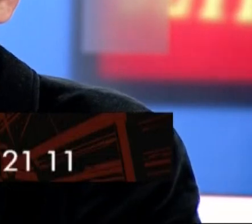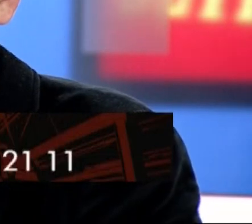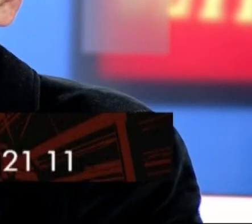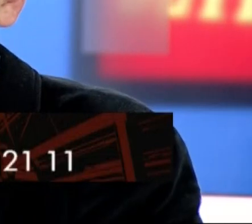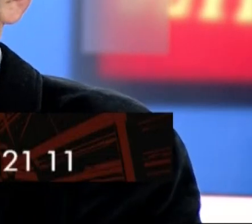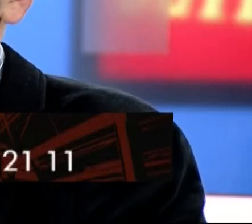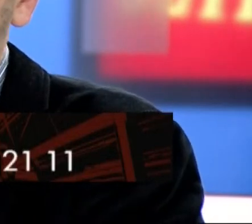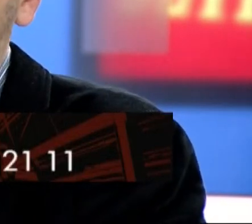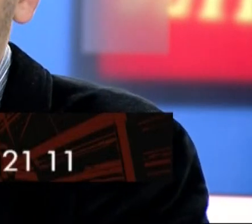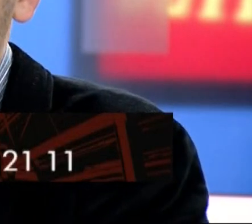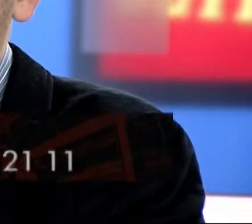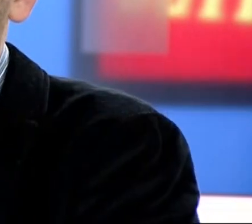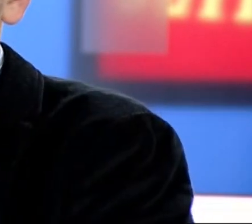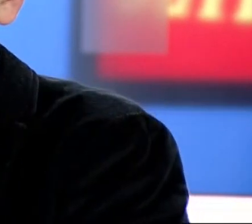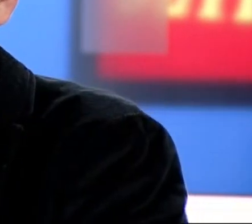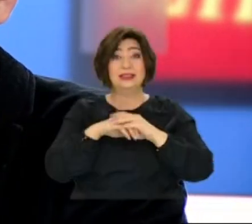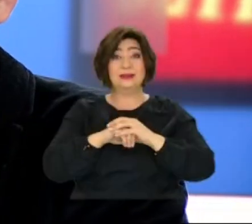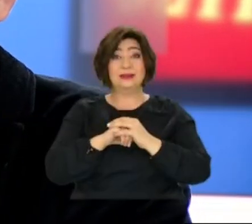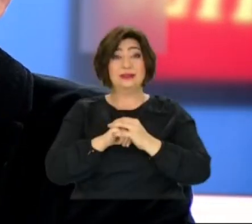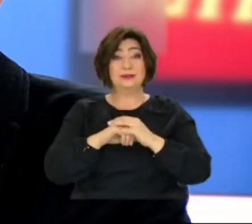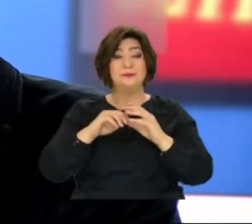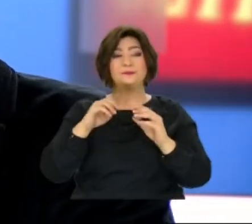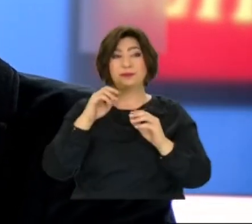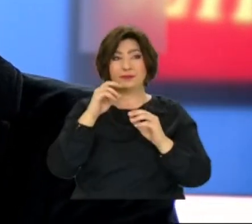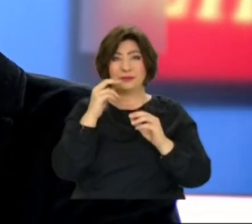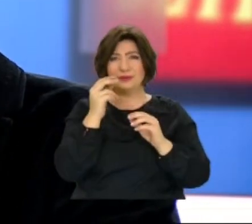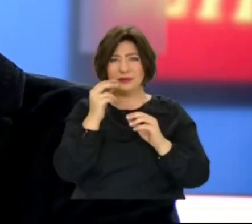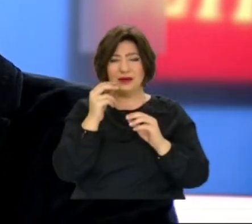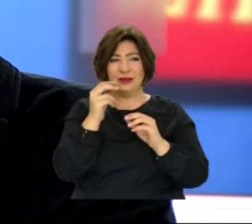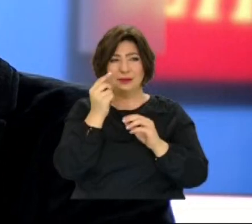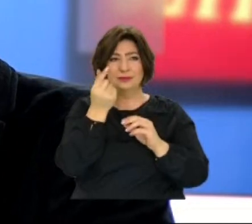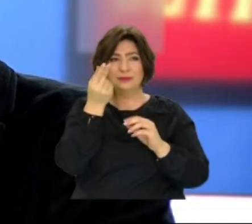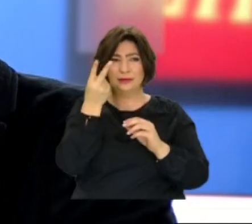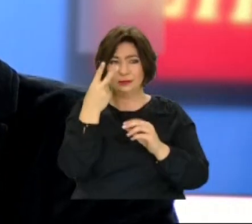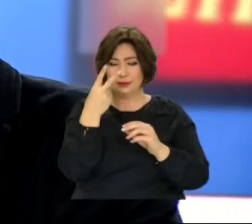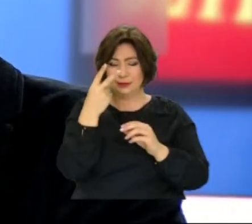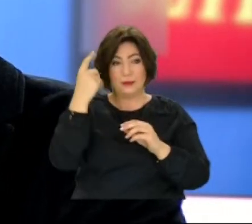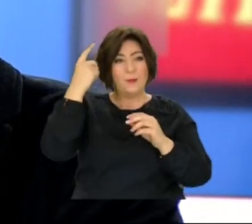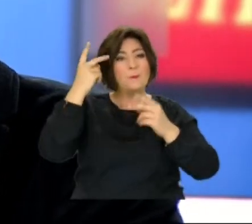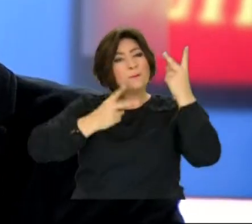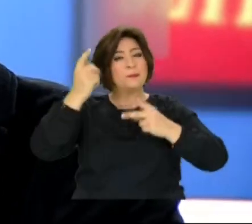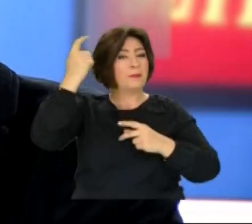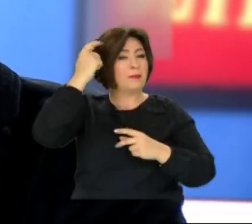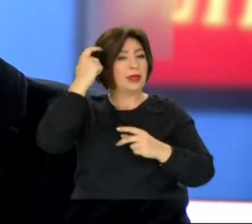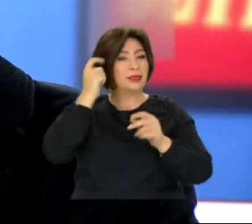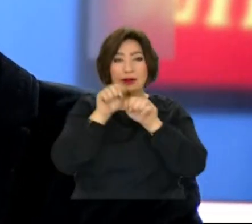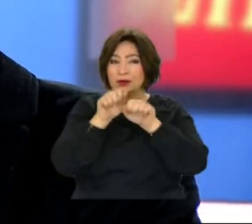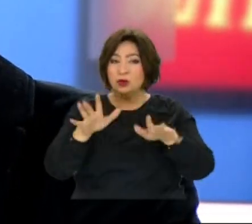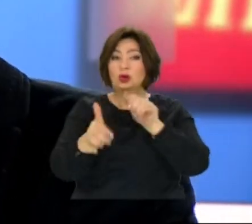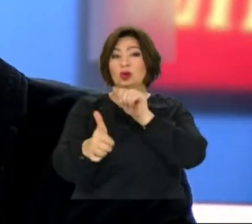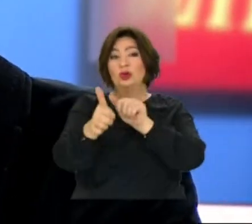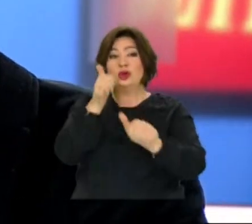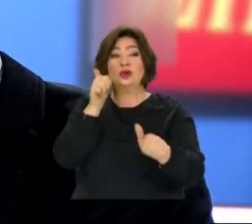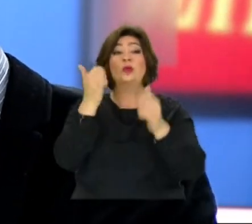konsensus toplantısı yapıp kimin beyin fonksiyonlarının dönüşümünün